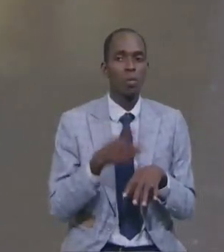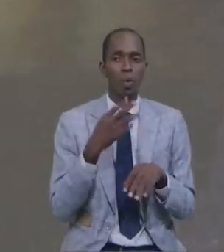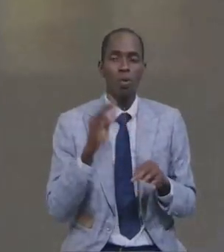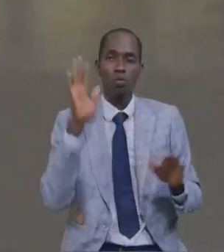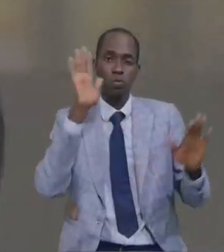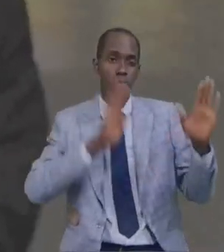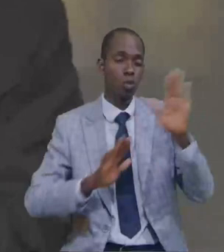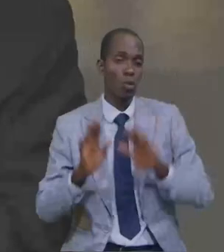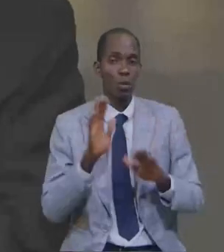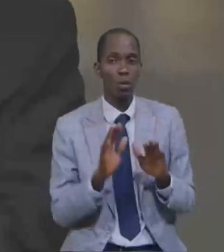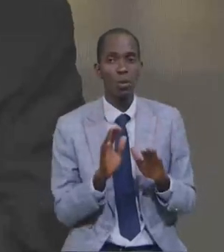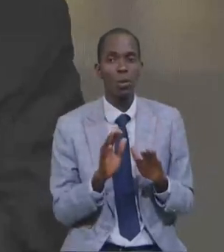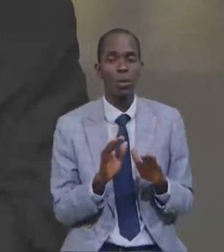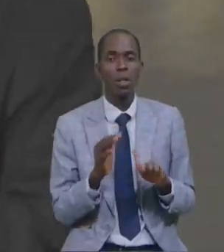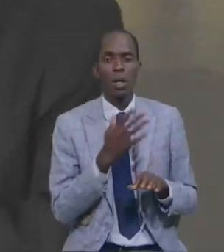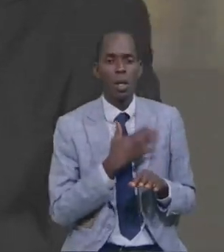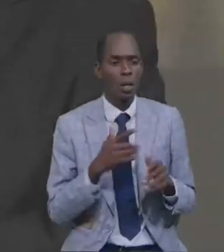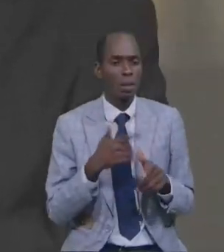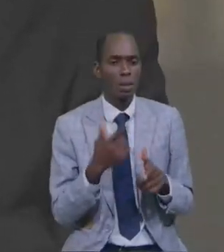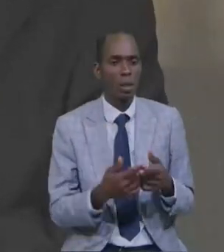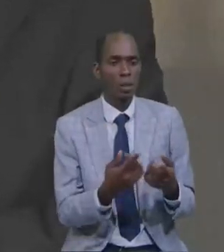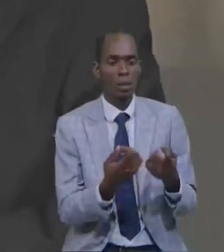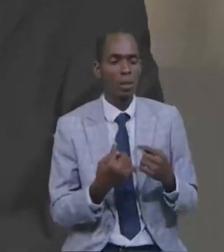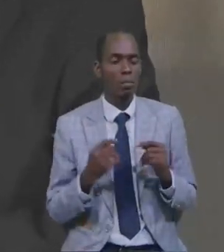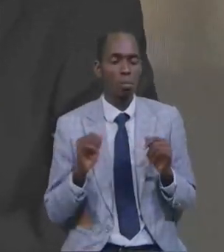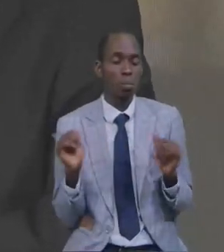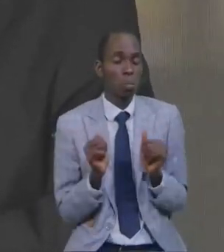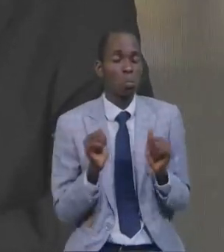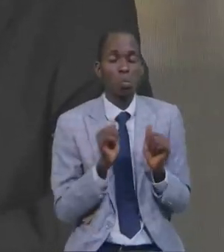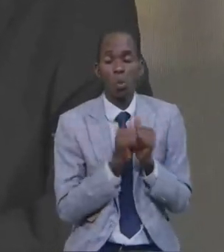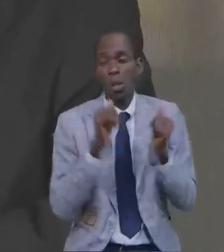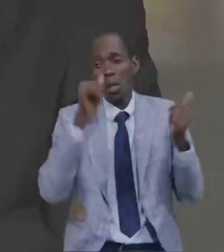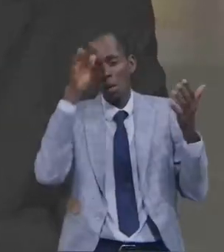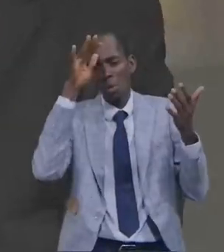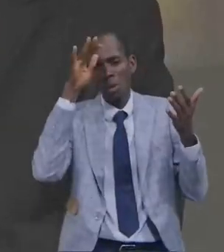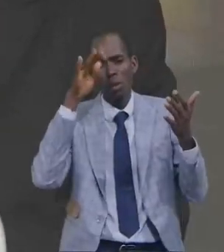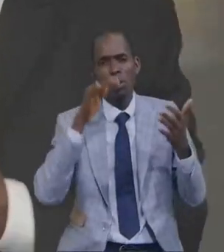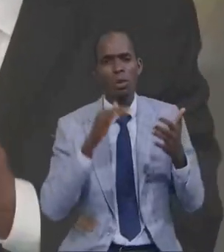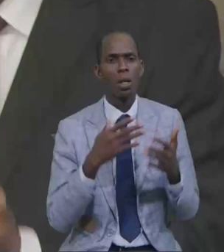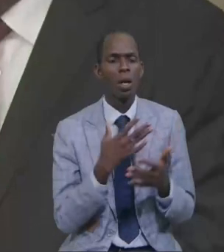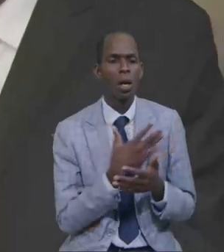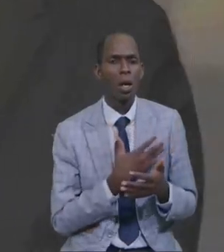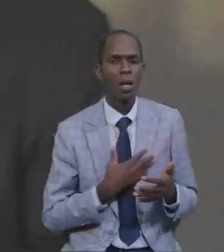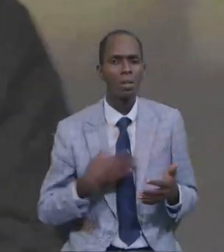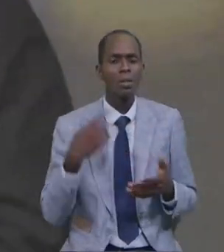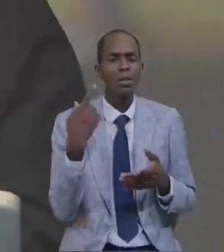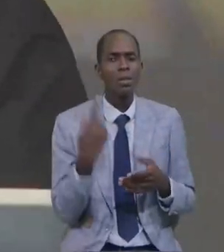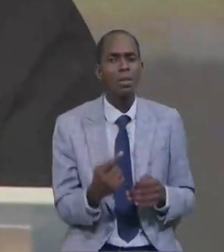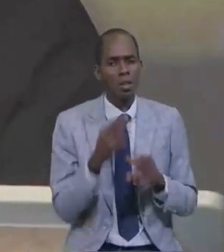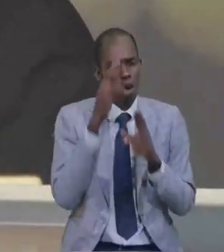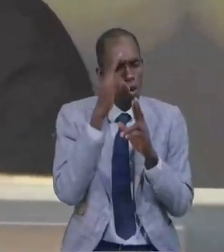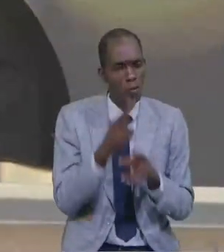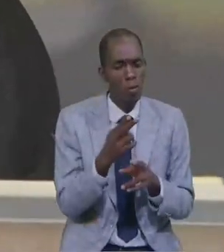passe? L'intégrité qu'il avait au moment du salut, de la sanctification,